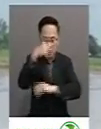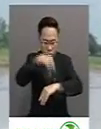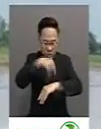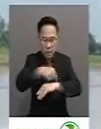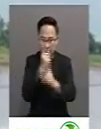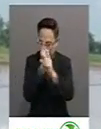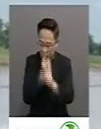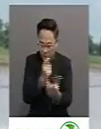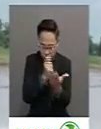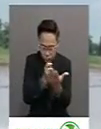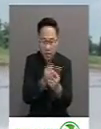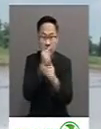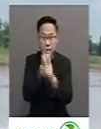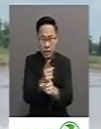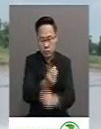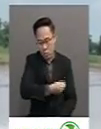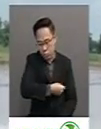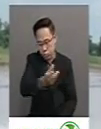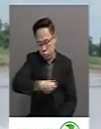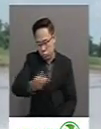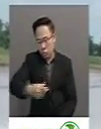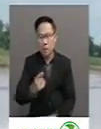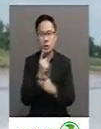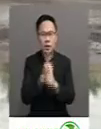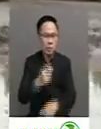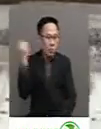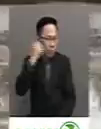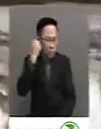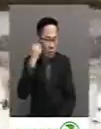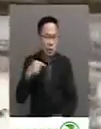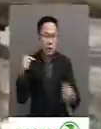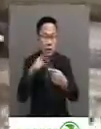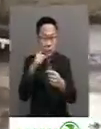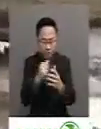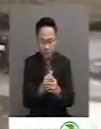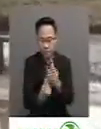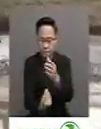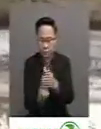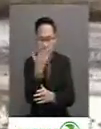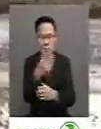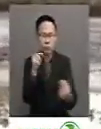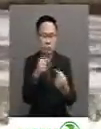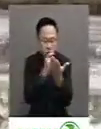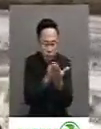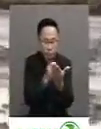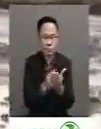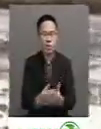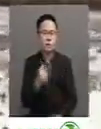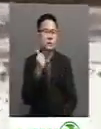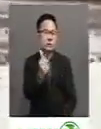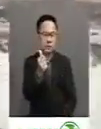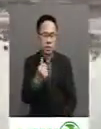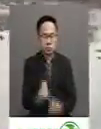ามดีจะเริ่มหว่านเมล็ดพันธุ์ข้าวเพราะว่าทุกปีที่หว่านข้าวในวันพฤชมงคลจะได้ผลผลิตดีงามประมาณ1ตันต่อ1